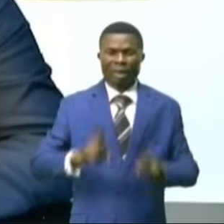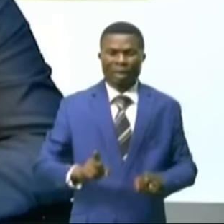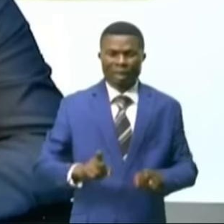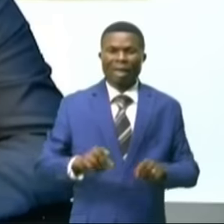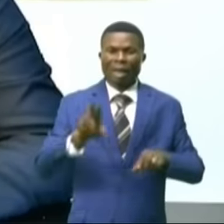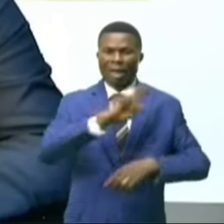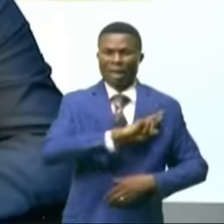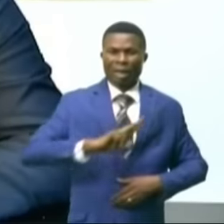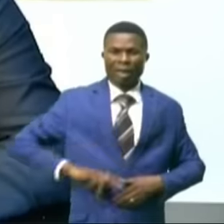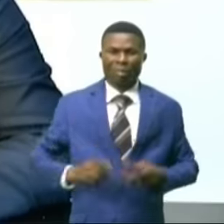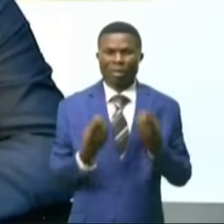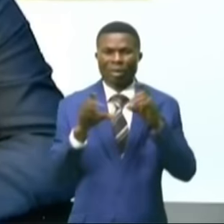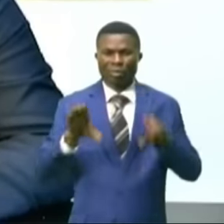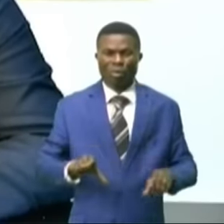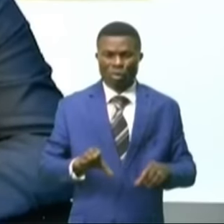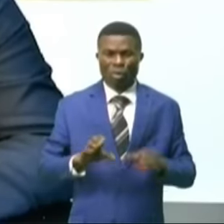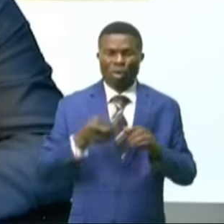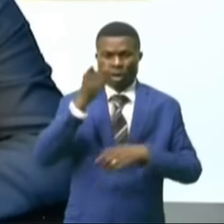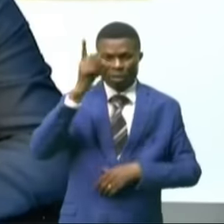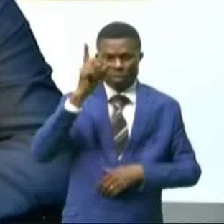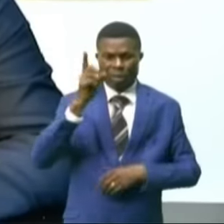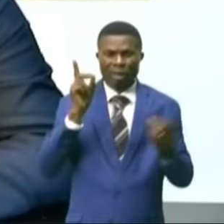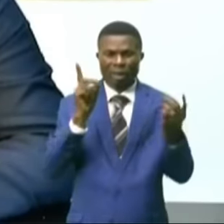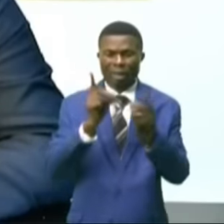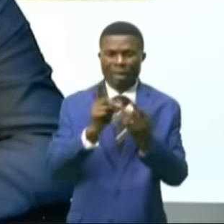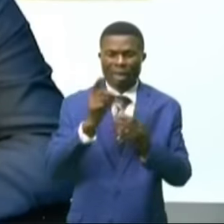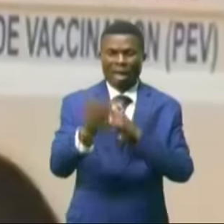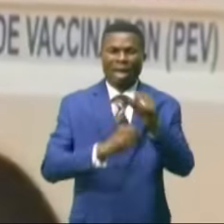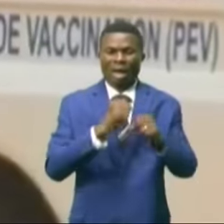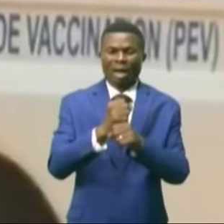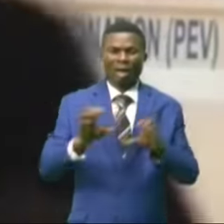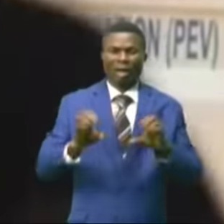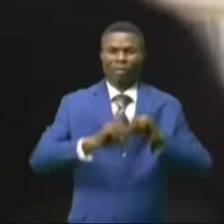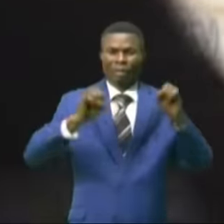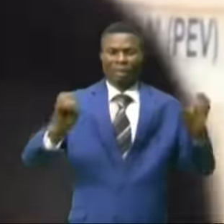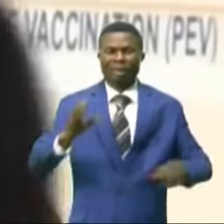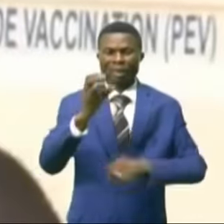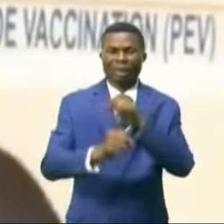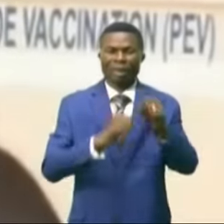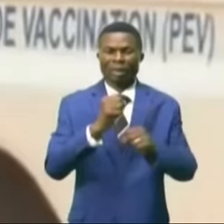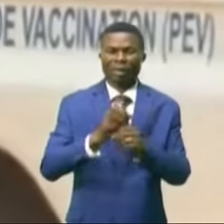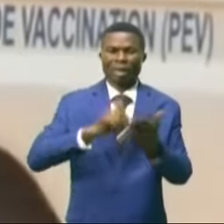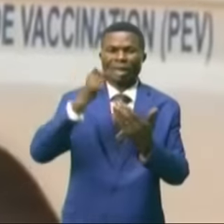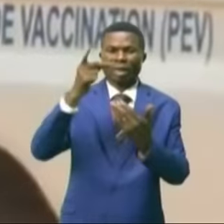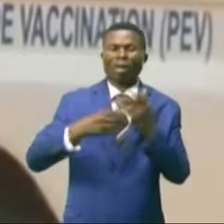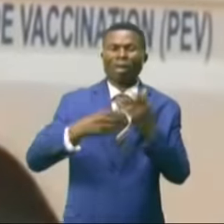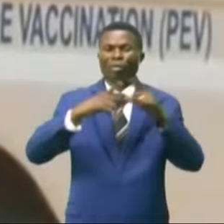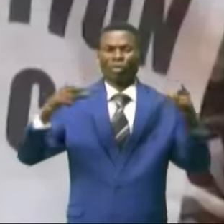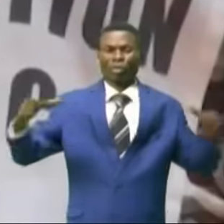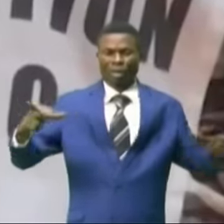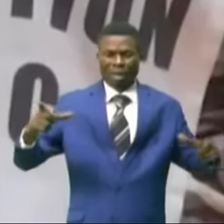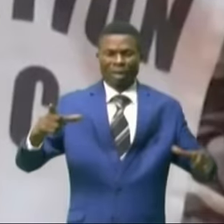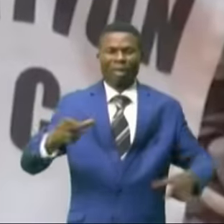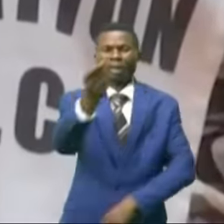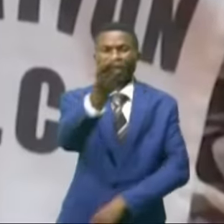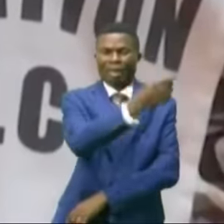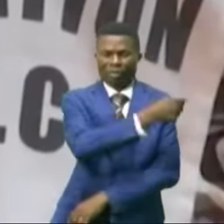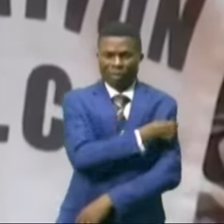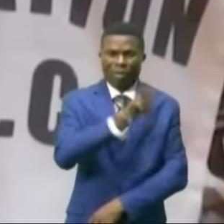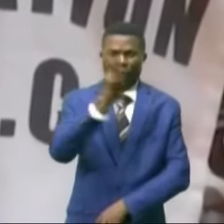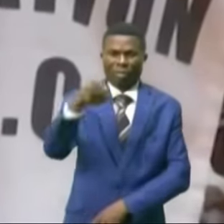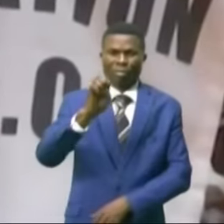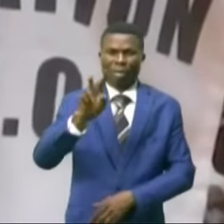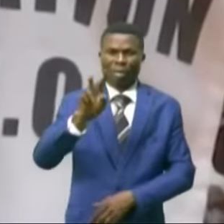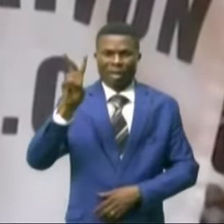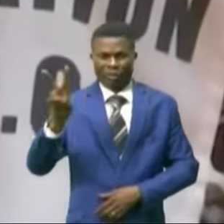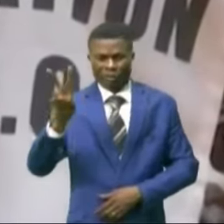particulier, coïncide avec les 50 ans du programme élargi de vaccination PEV en sigle. Il faut